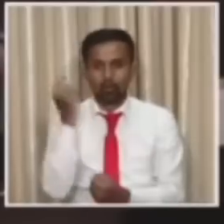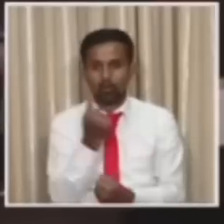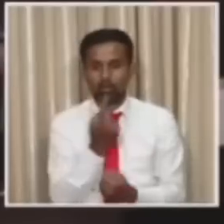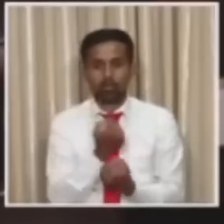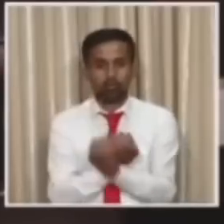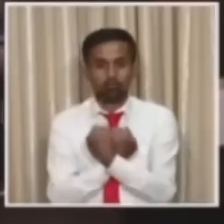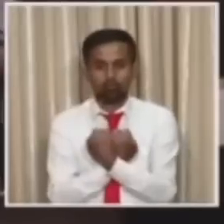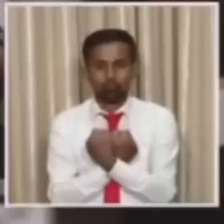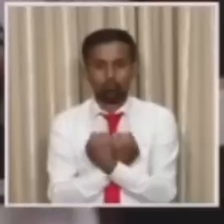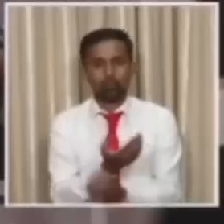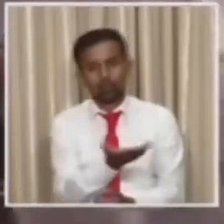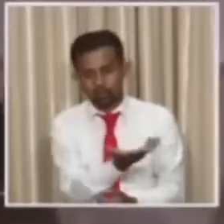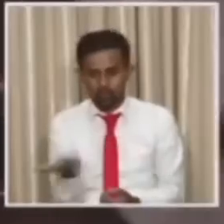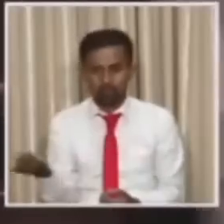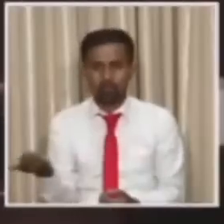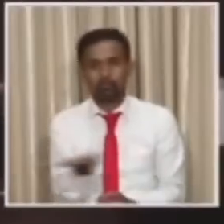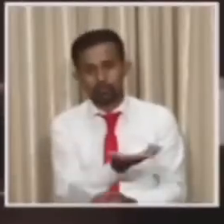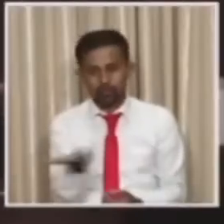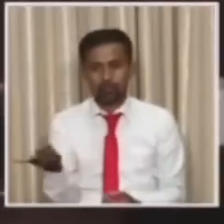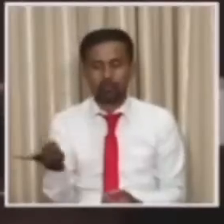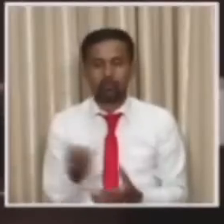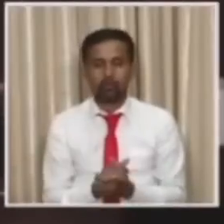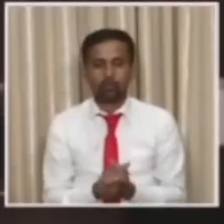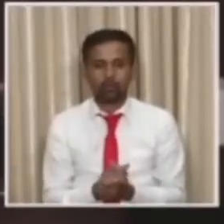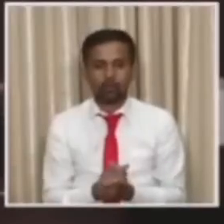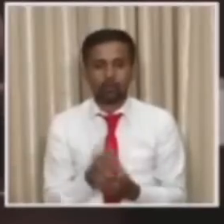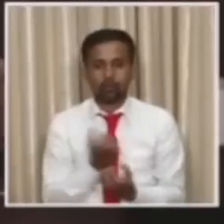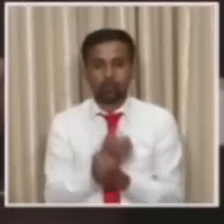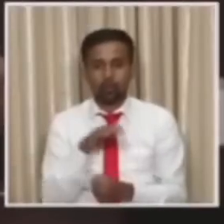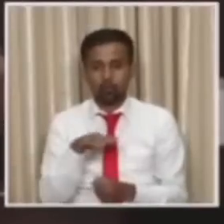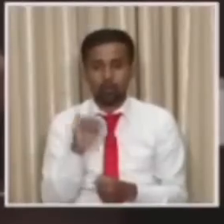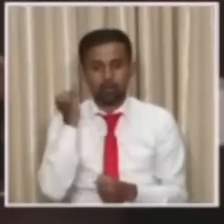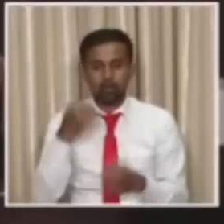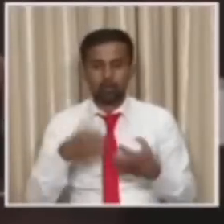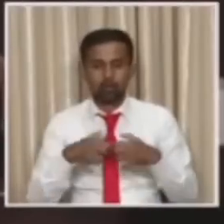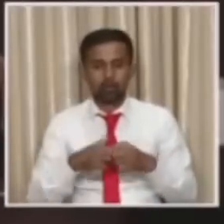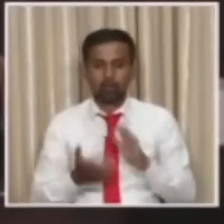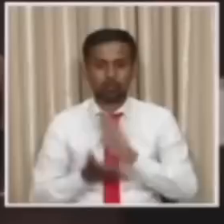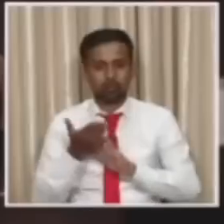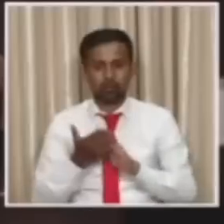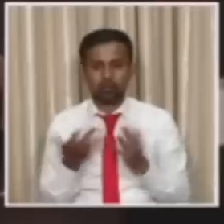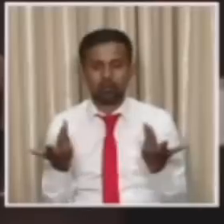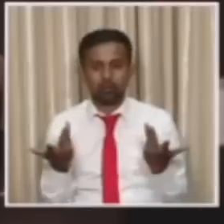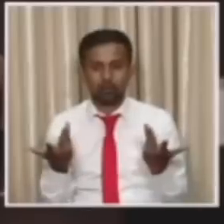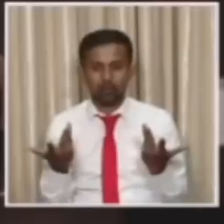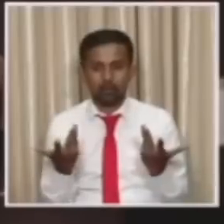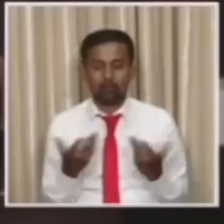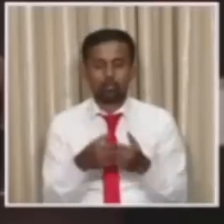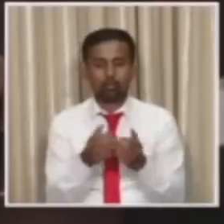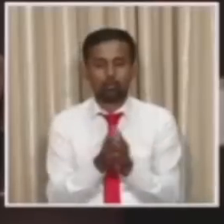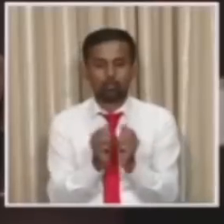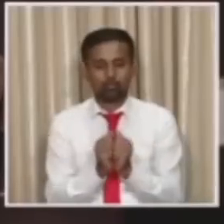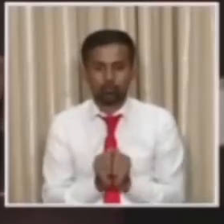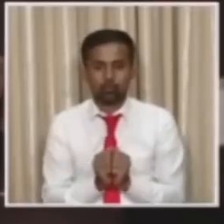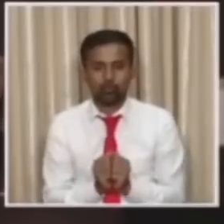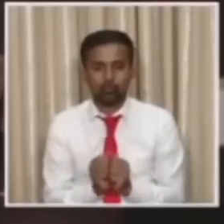ගන්න වොරන්ට් එකක් නේ සර් ඉන්නකො පොලිසියට සර් ඉන්නකො පොලිසියට. ඉතින් පොලිසියේ පහළ නිලධාරින්නෙක් අපිට කිසිම තරහක් ගැටලුවක් නැහැ. ඒ මිනිස්සු එතුමන්ගේ රාජකාරිය කරන්නේ.